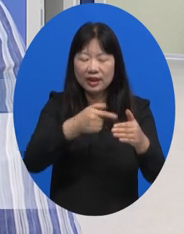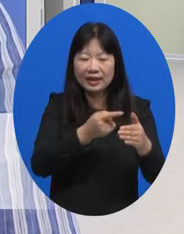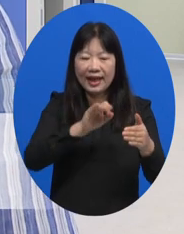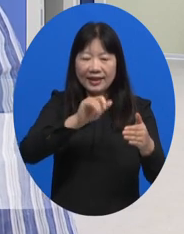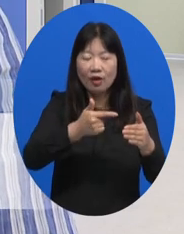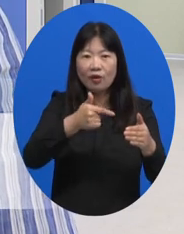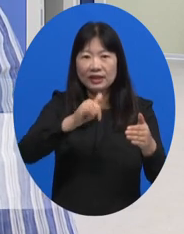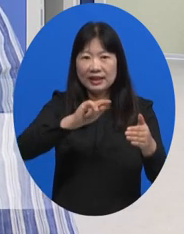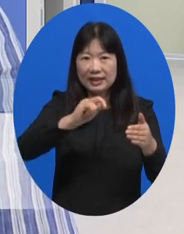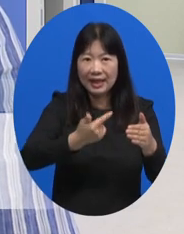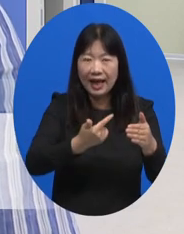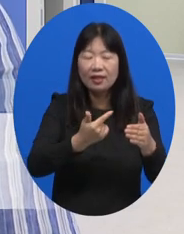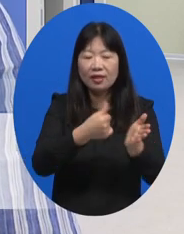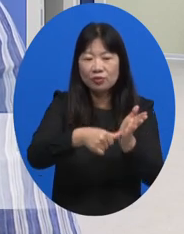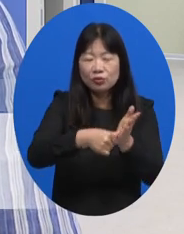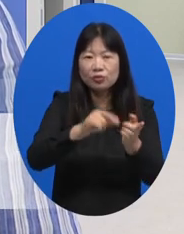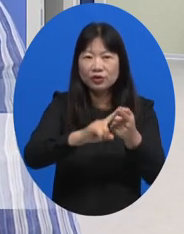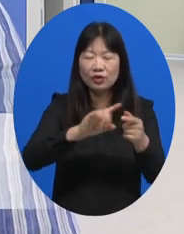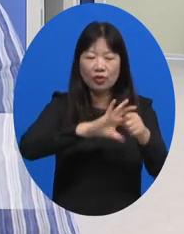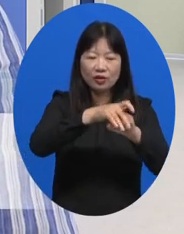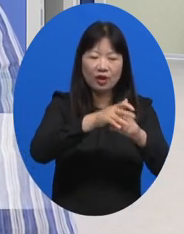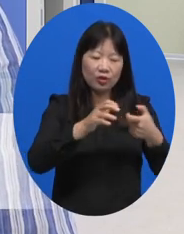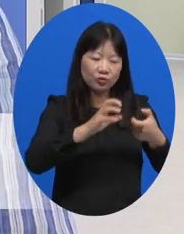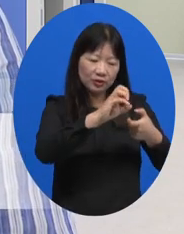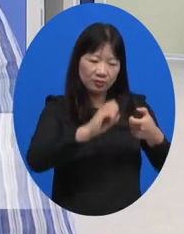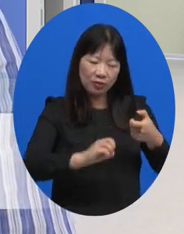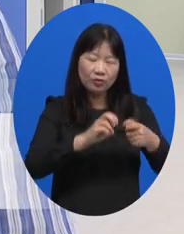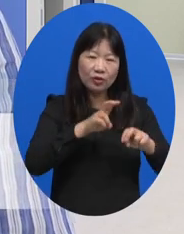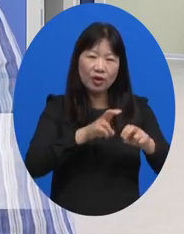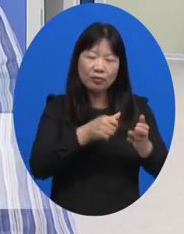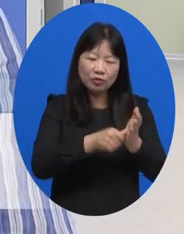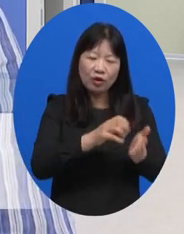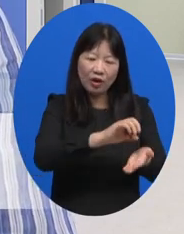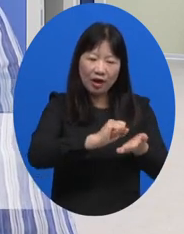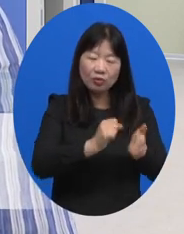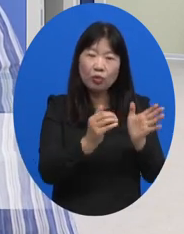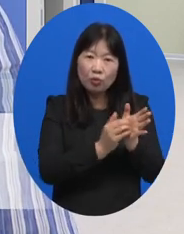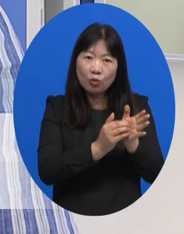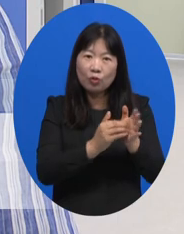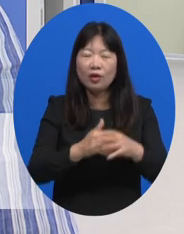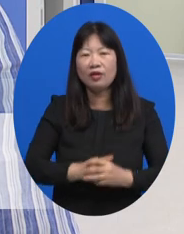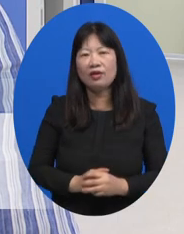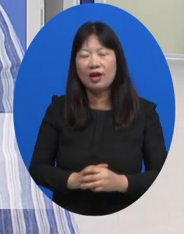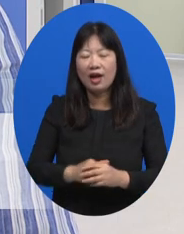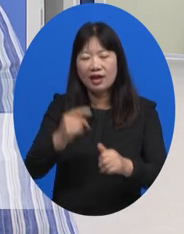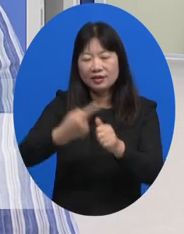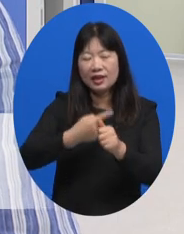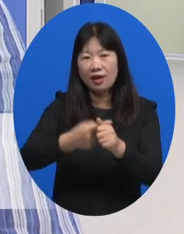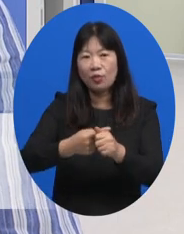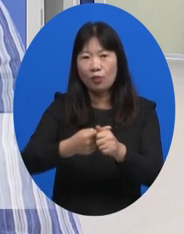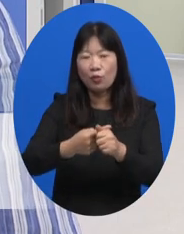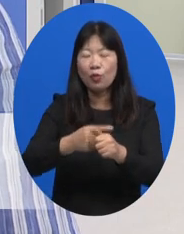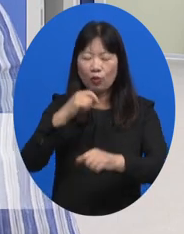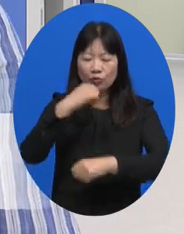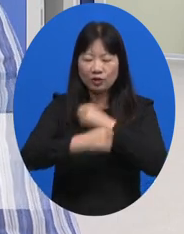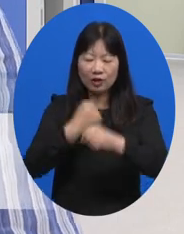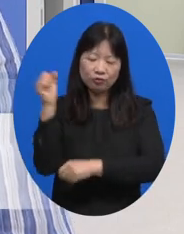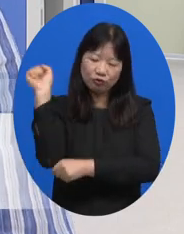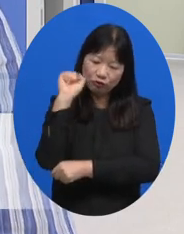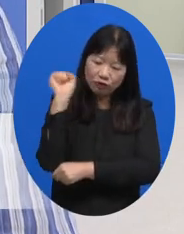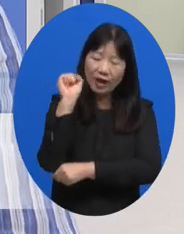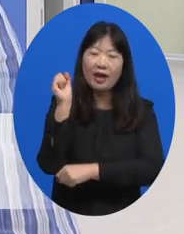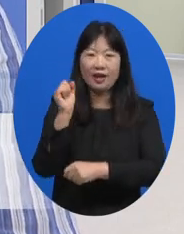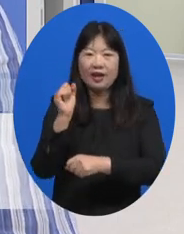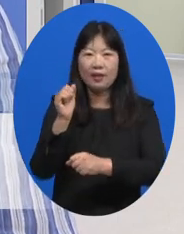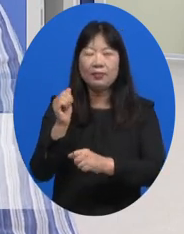세계 65%의 물량을 저희들이 지금 확보하고 있고요. 근데 이거 부분도 이제 전체적으로 자동화 자율주행차로 이제